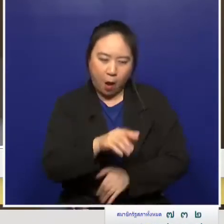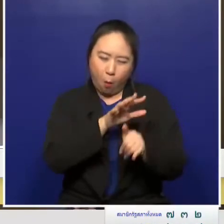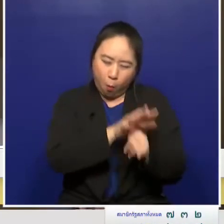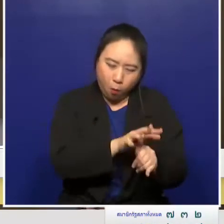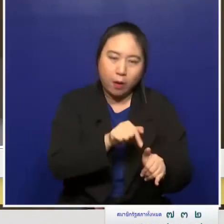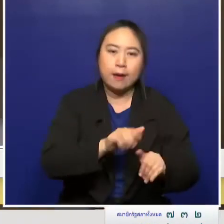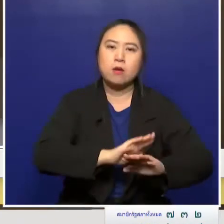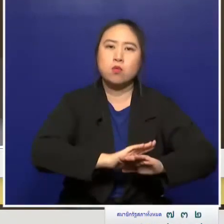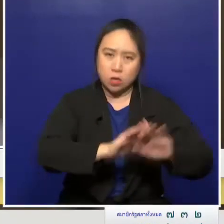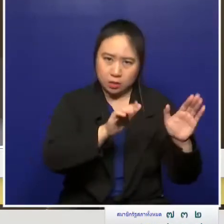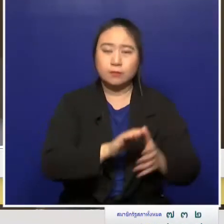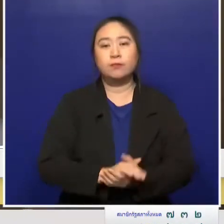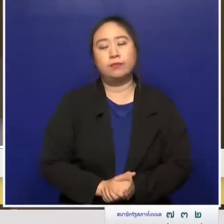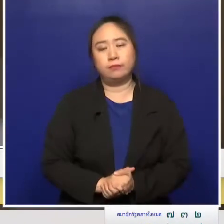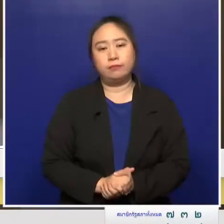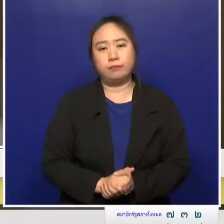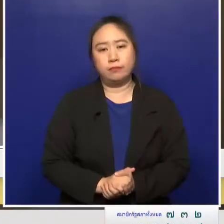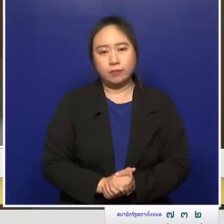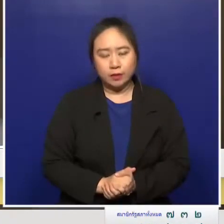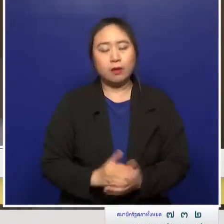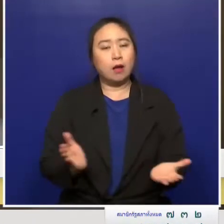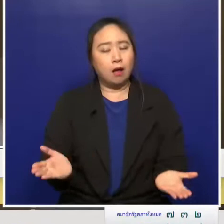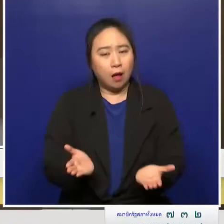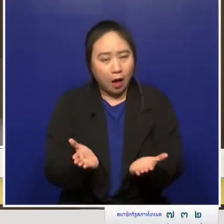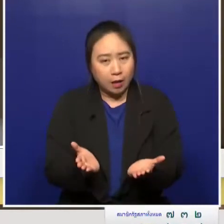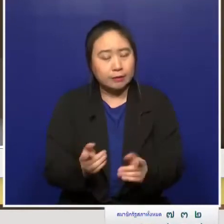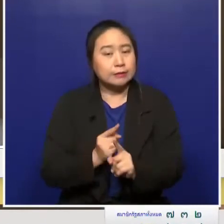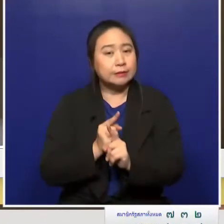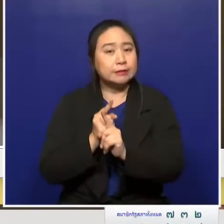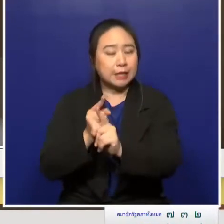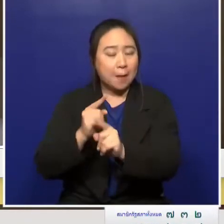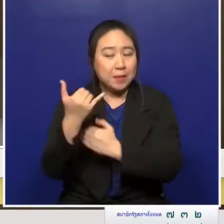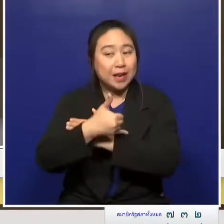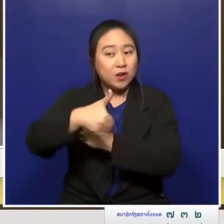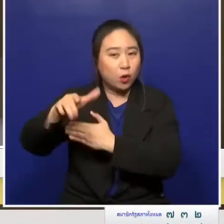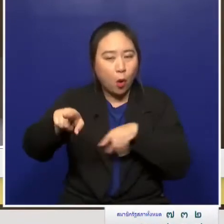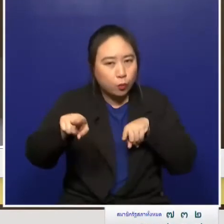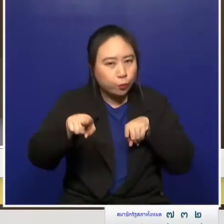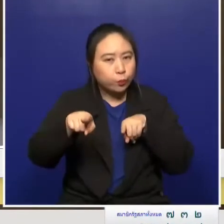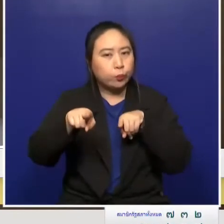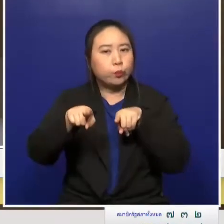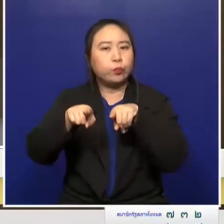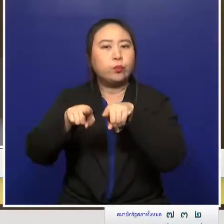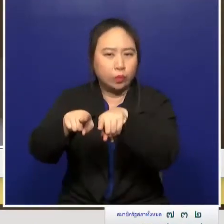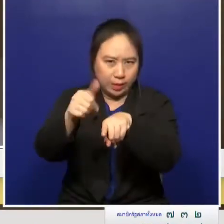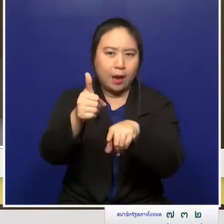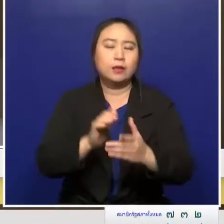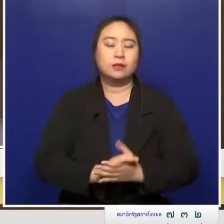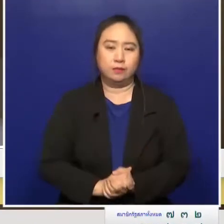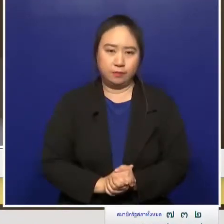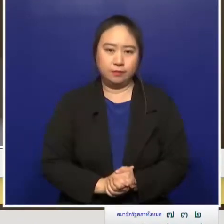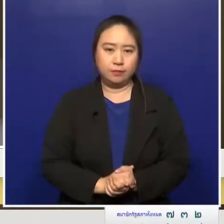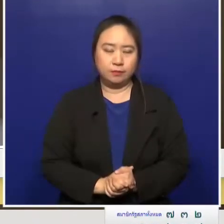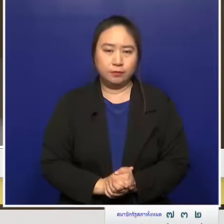ปฏิรูปก็เพื่อให้เข้ากับยุคสมัยทันโลกไปกับโลกได้ในยุ